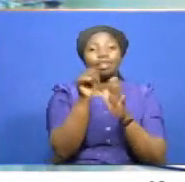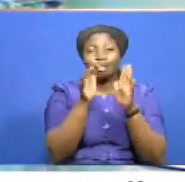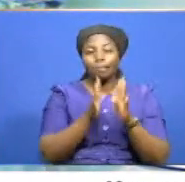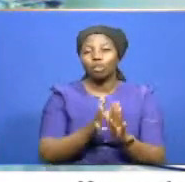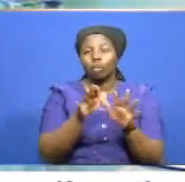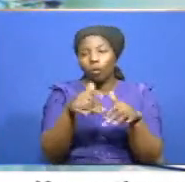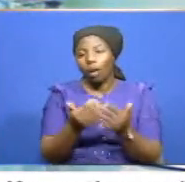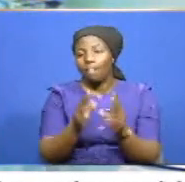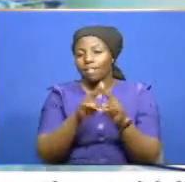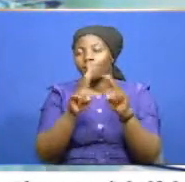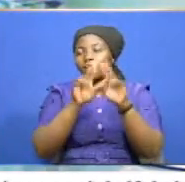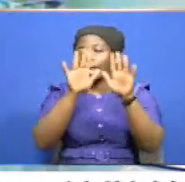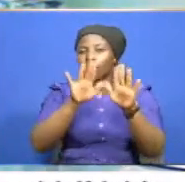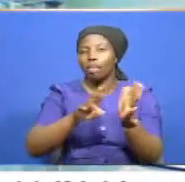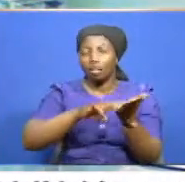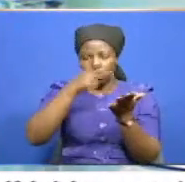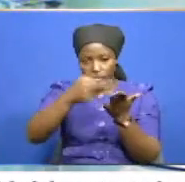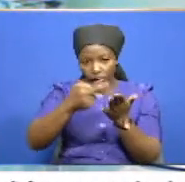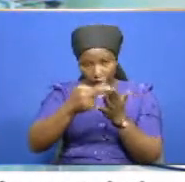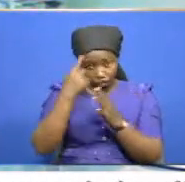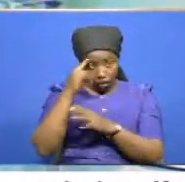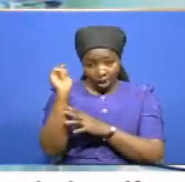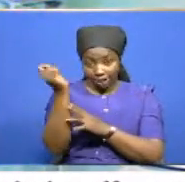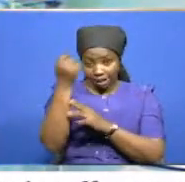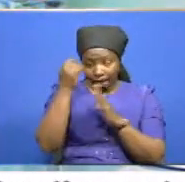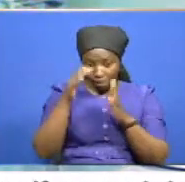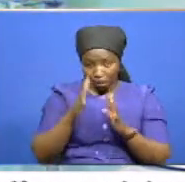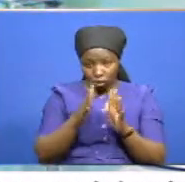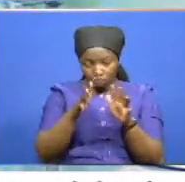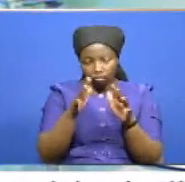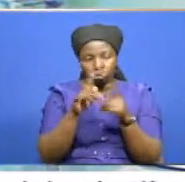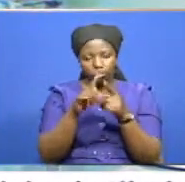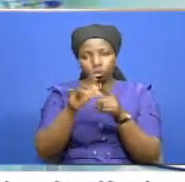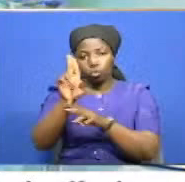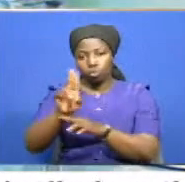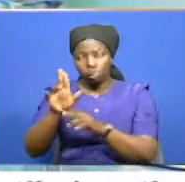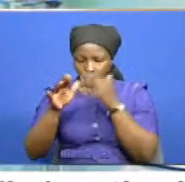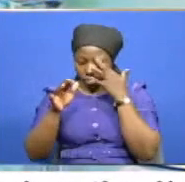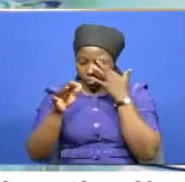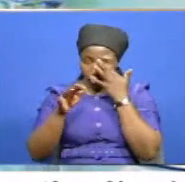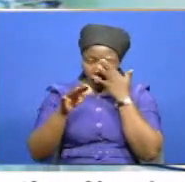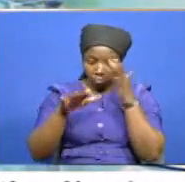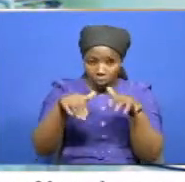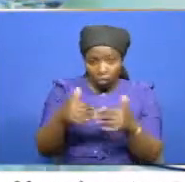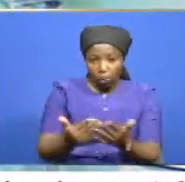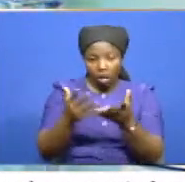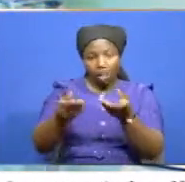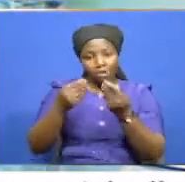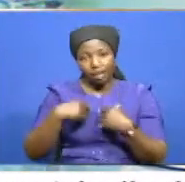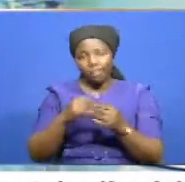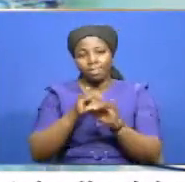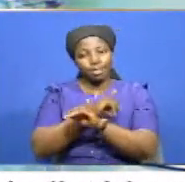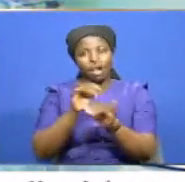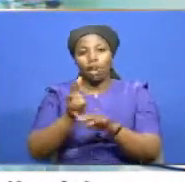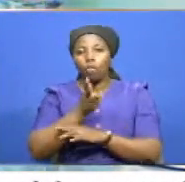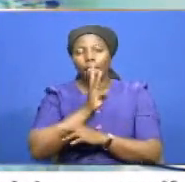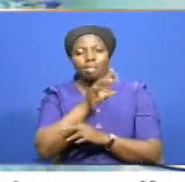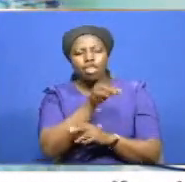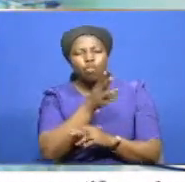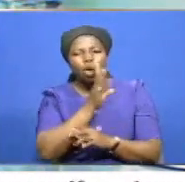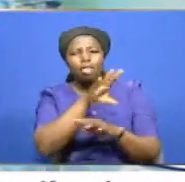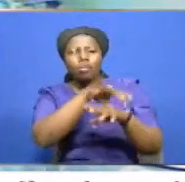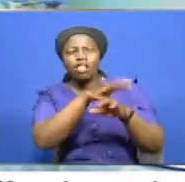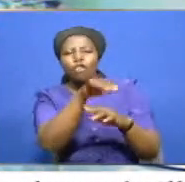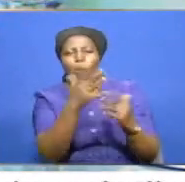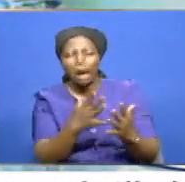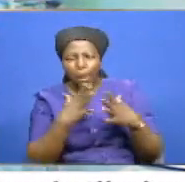sana kwa mwananchi kutumia maji ama kupata maji safi. Je, haya maji safi yanapatikana vipi? Je, wachimbaji maji wanatokea